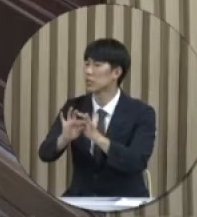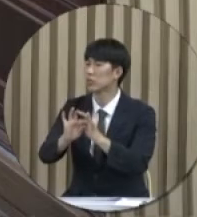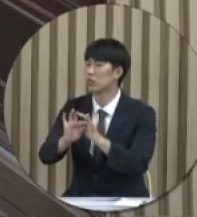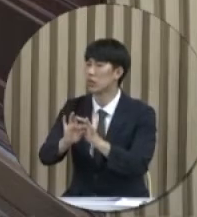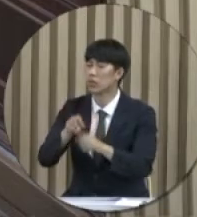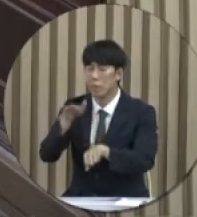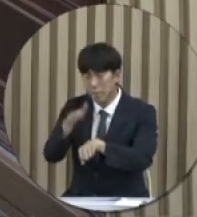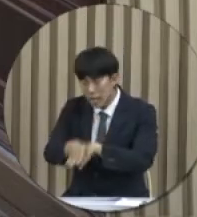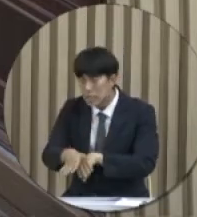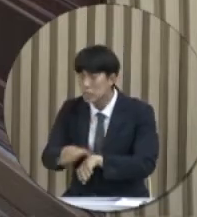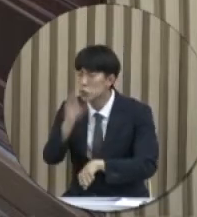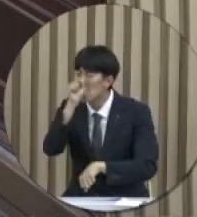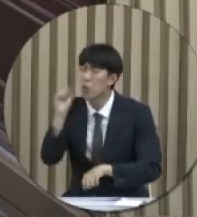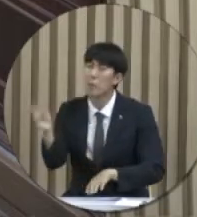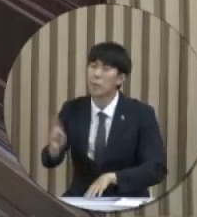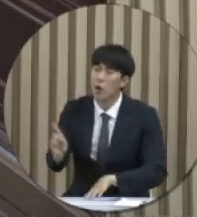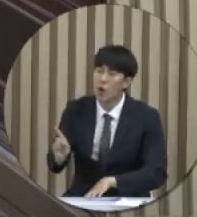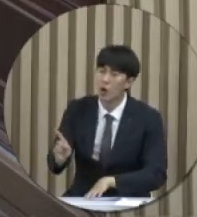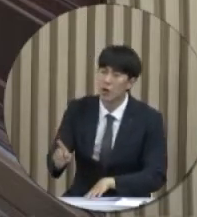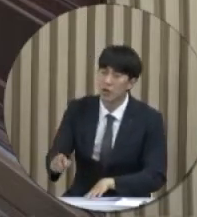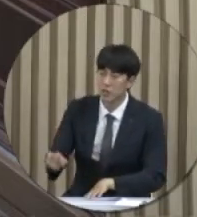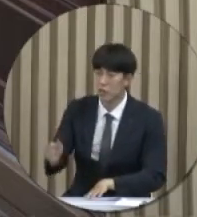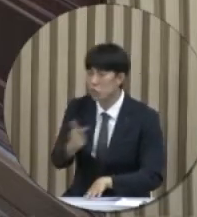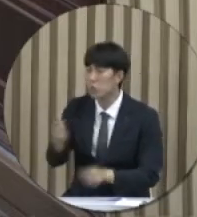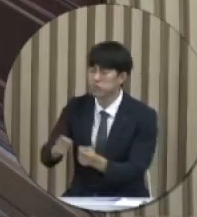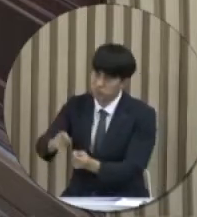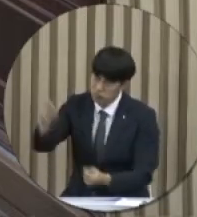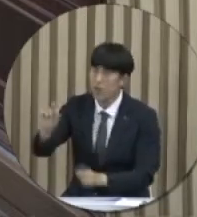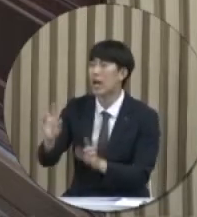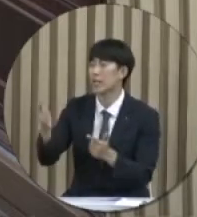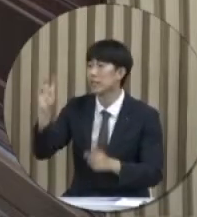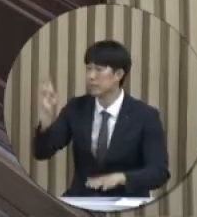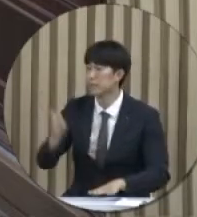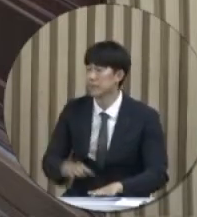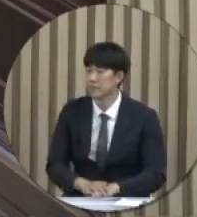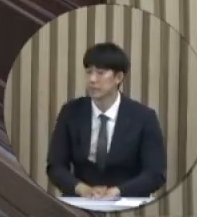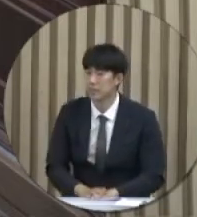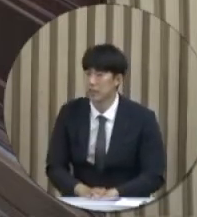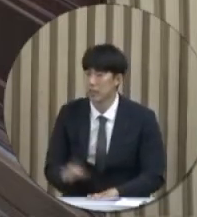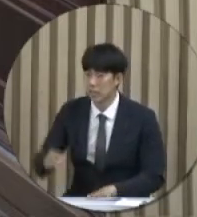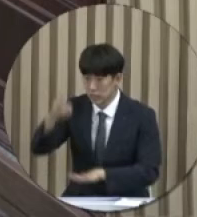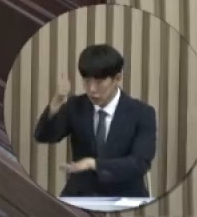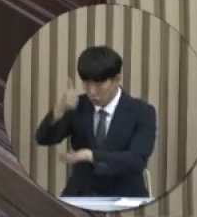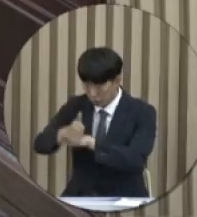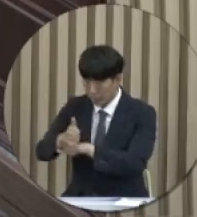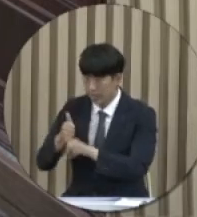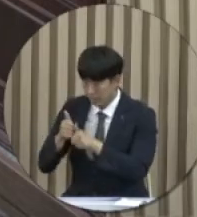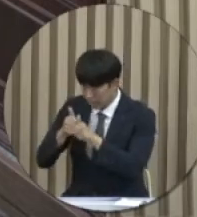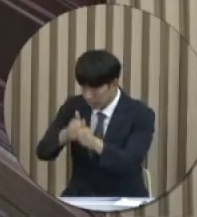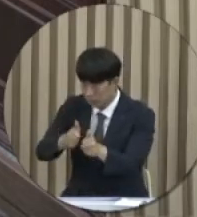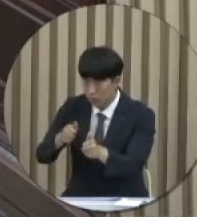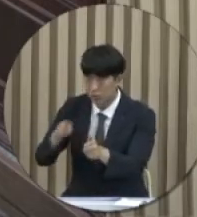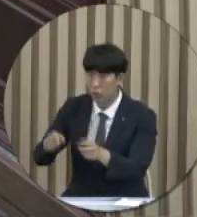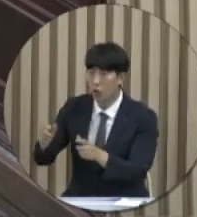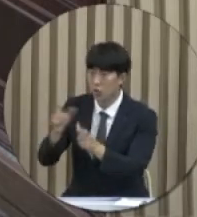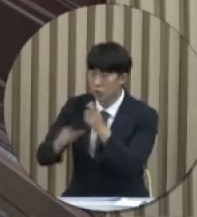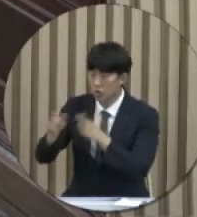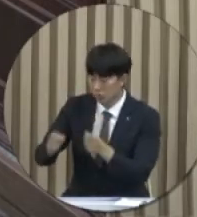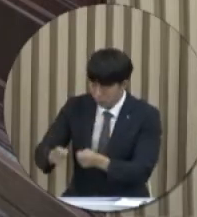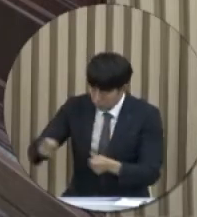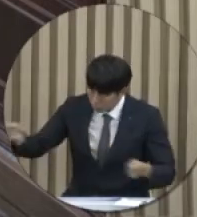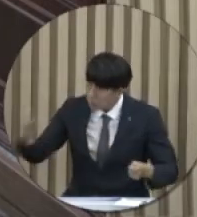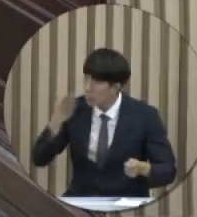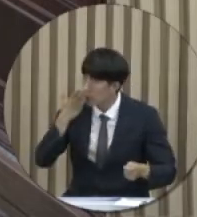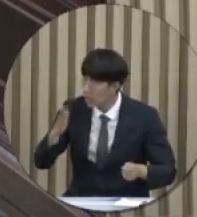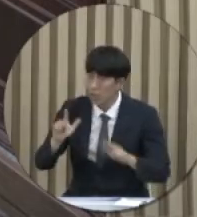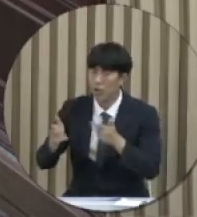방식이 맞고 요게 뭐 그렇게 오래 걸리지 않을 거라고 저는 예측합니다. 그 결과에 따라서 저게 연장될 수도 있고